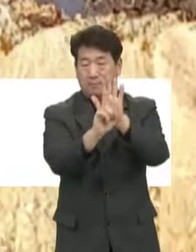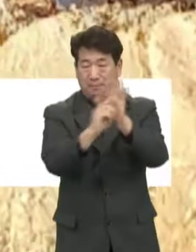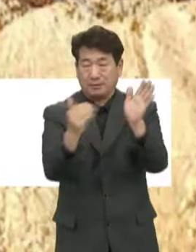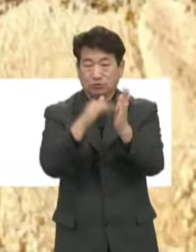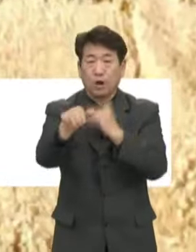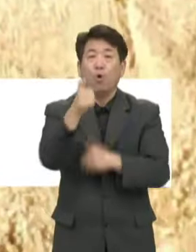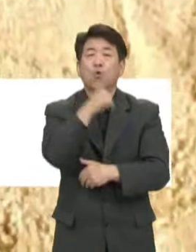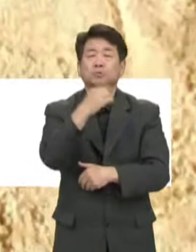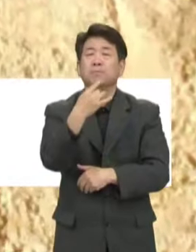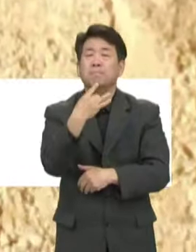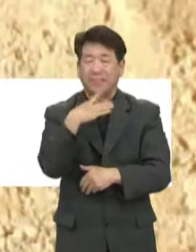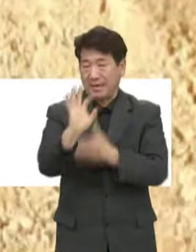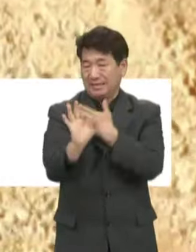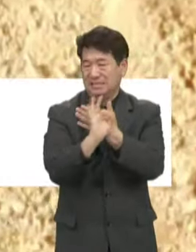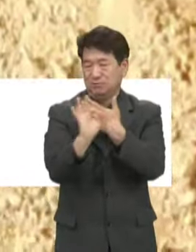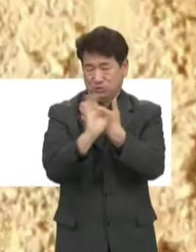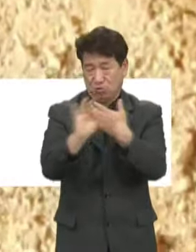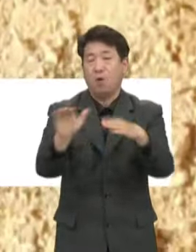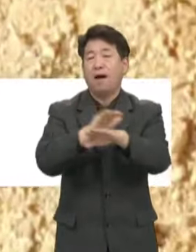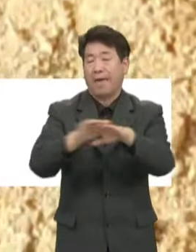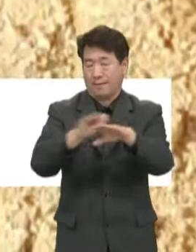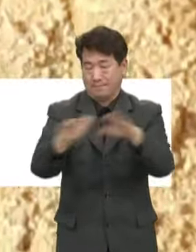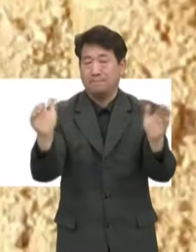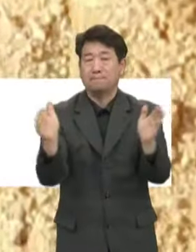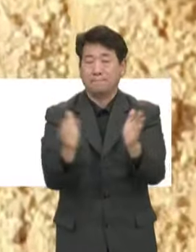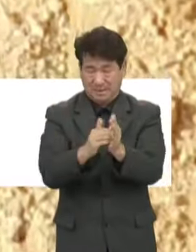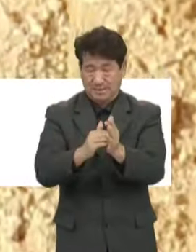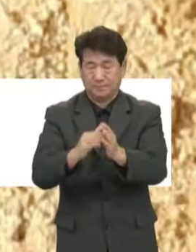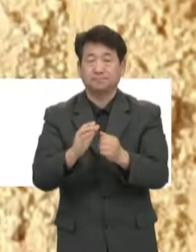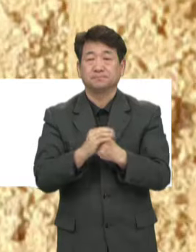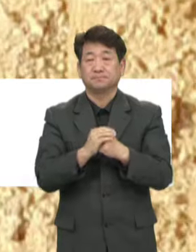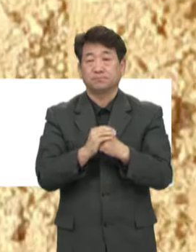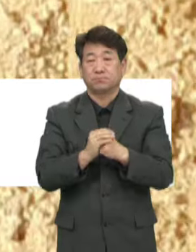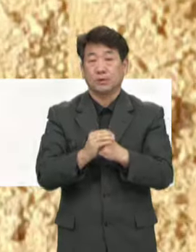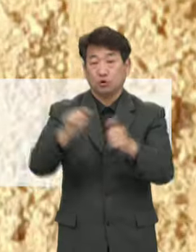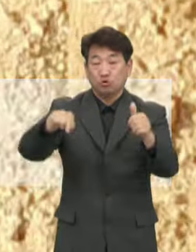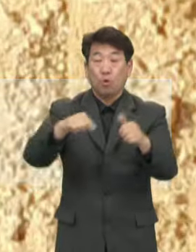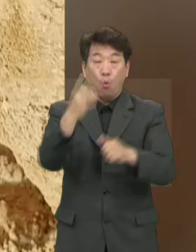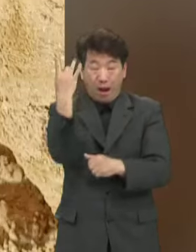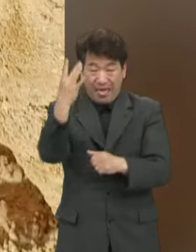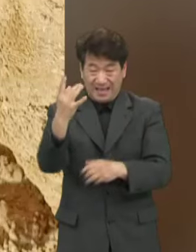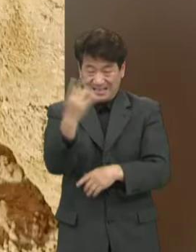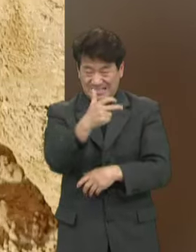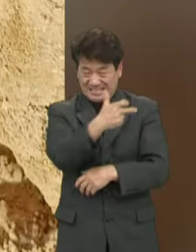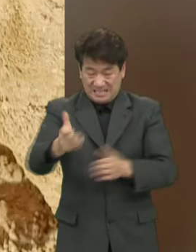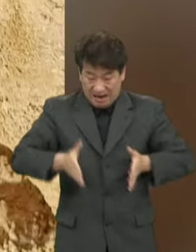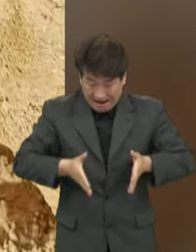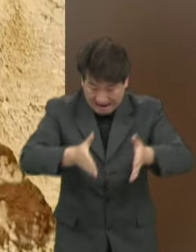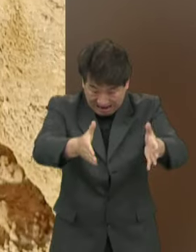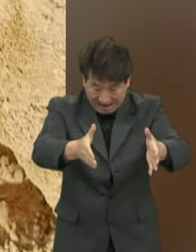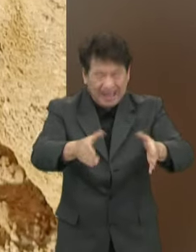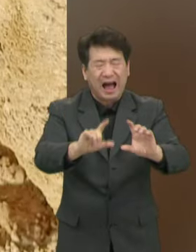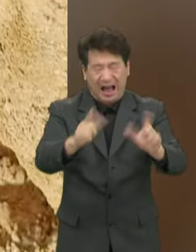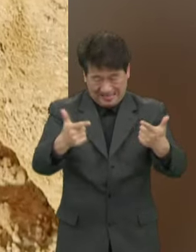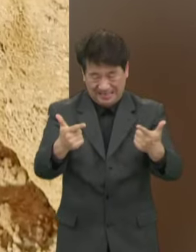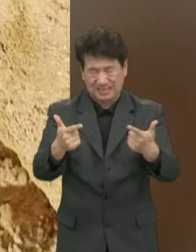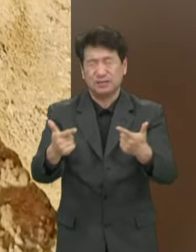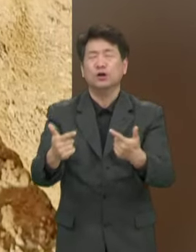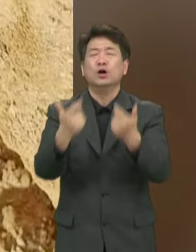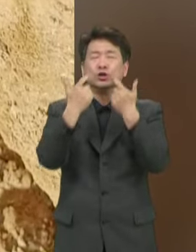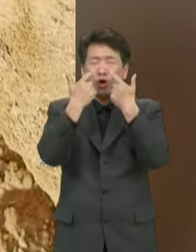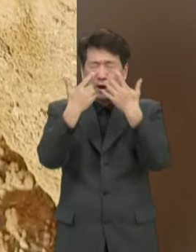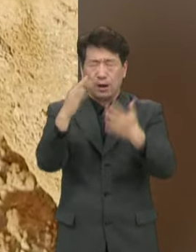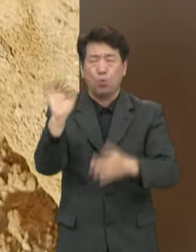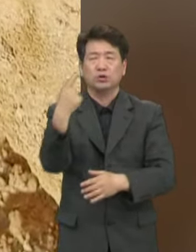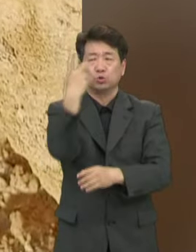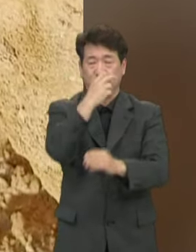50분만의 누출 배관을 차단해 임시 조치를 완료했으며 주 배관이 아닌 가지 배관에서 누출이 된 것으로 보고 정확한